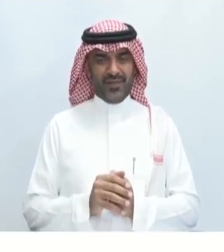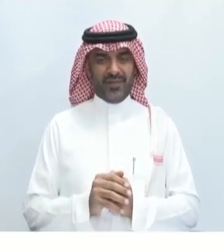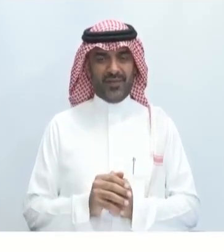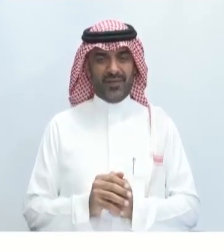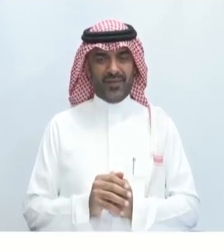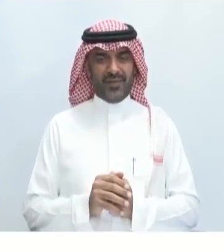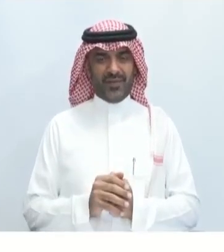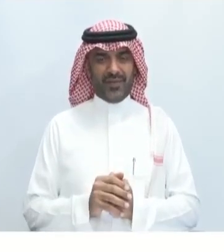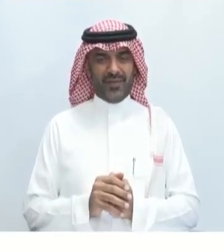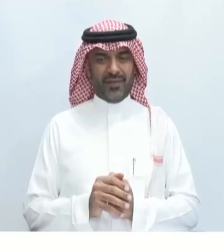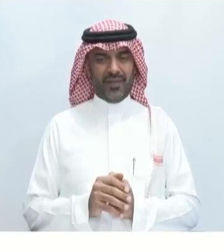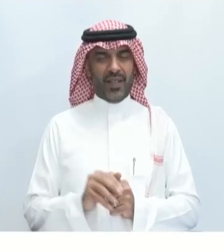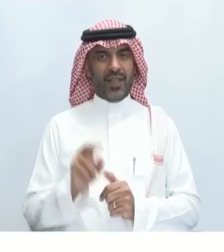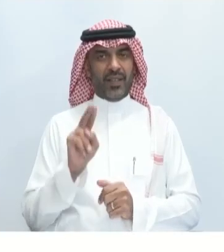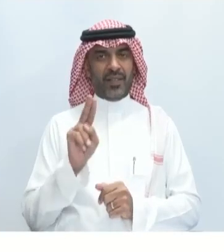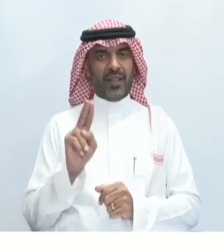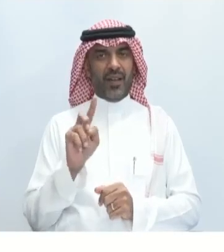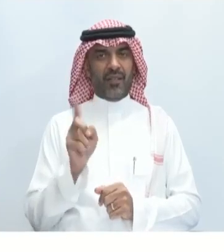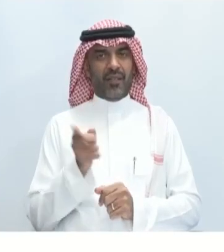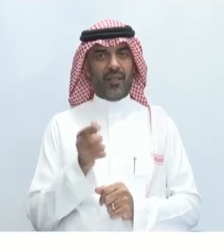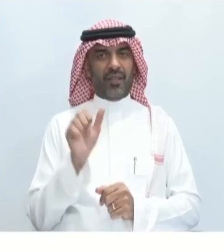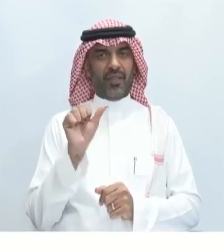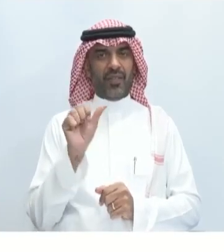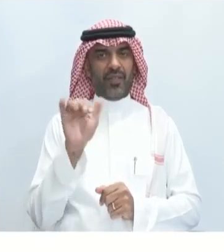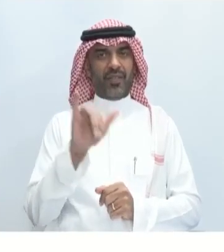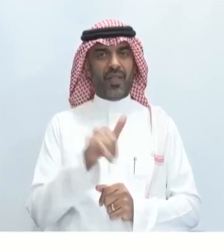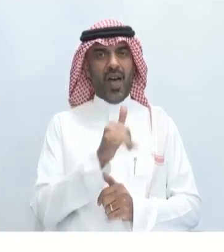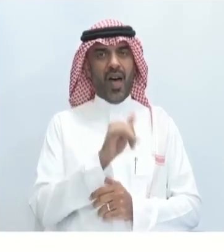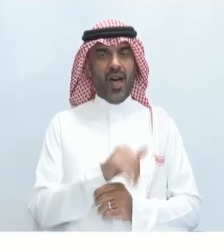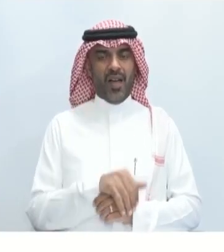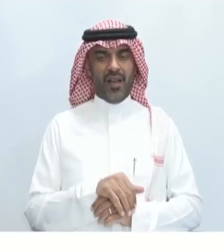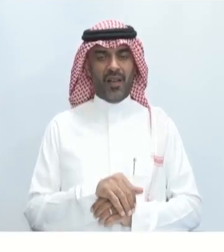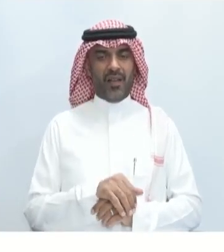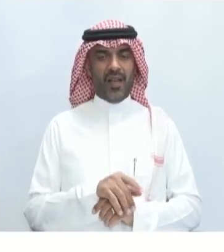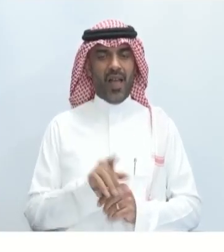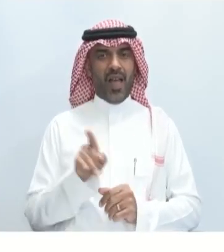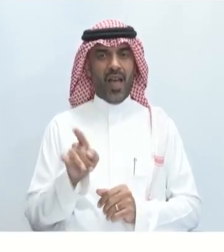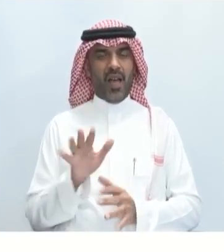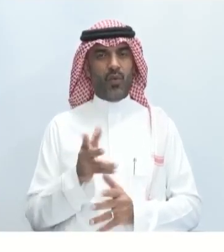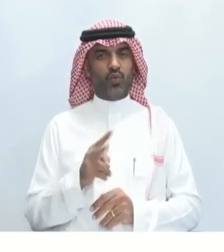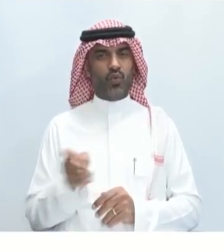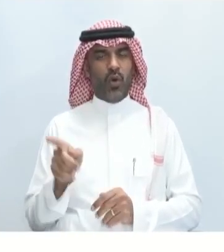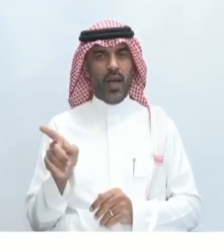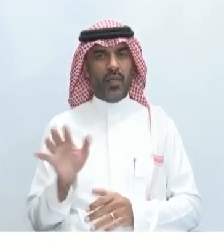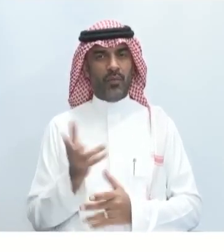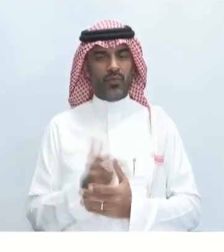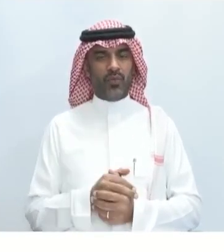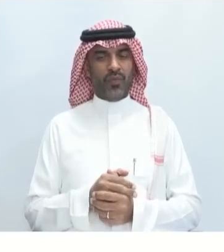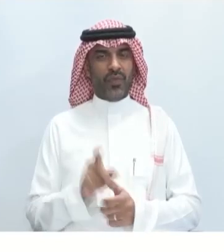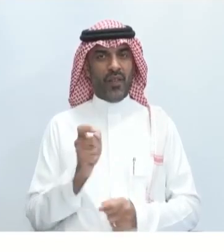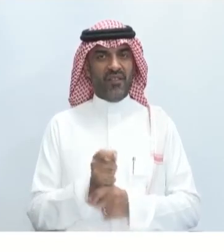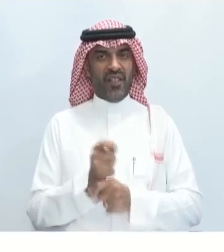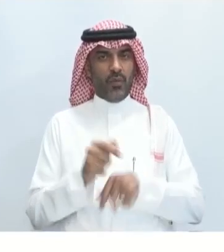اخر من الجمل السابقه ترضى ترضى هذا ما نوعه هذا الفعل فعل